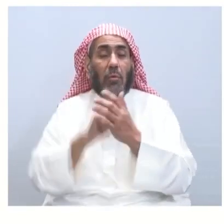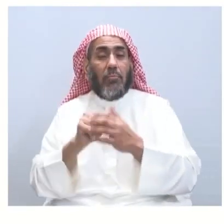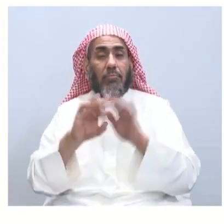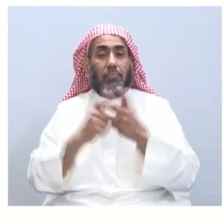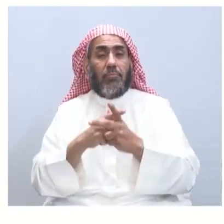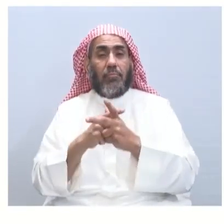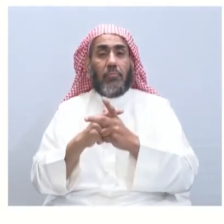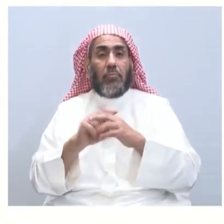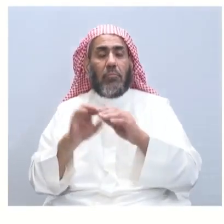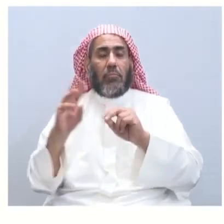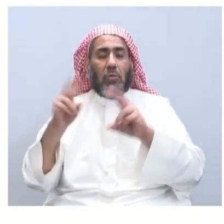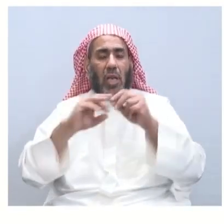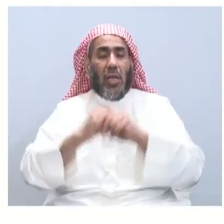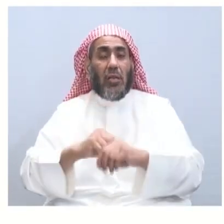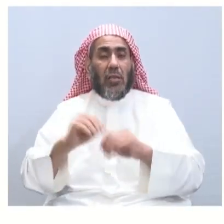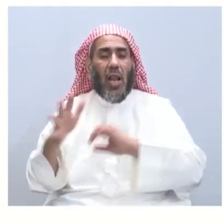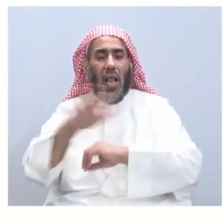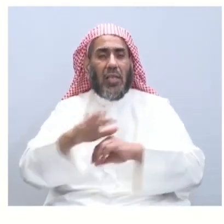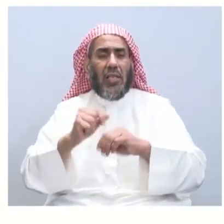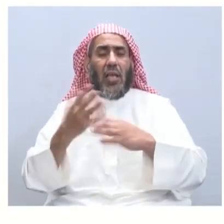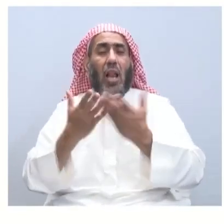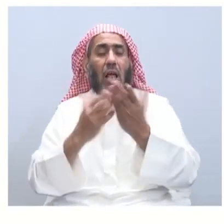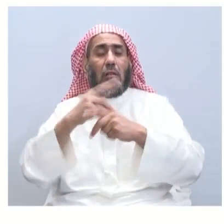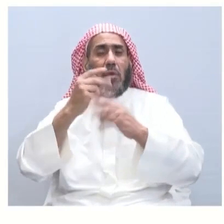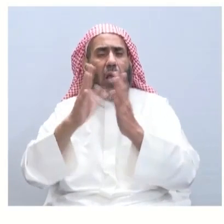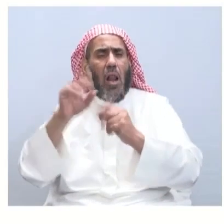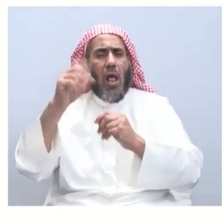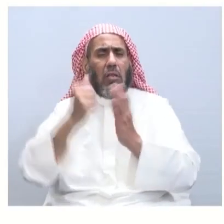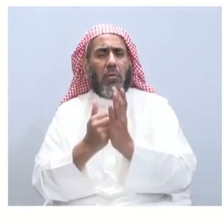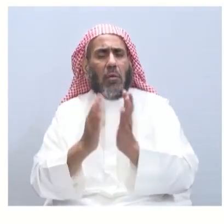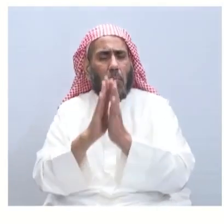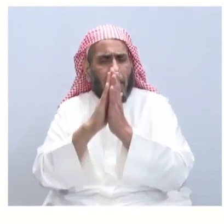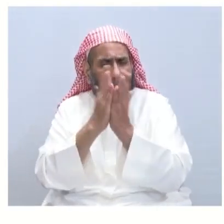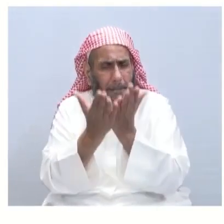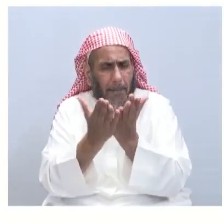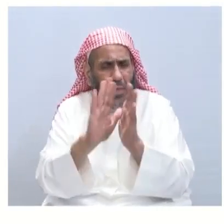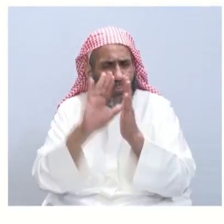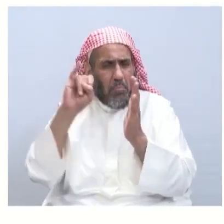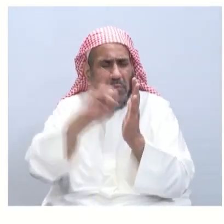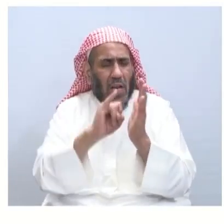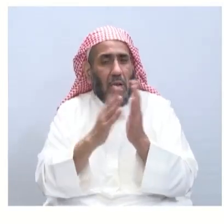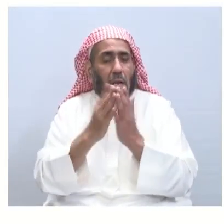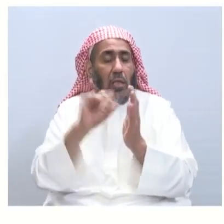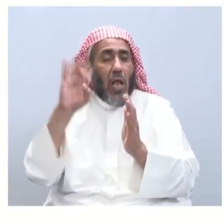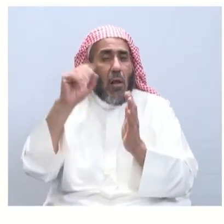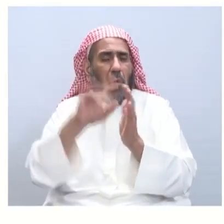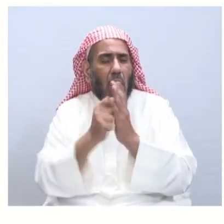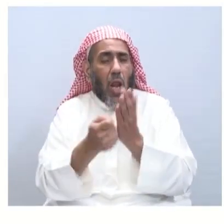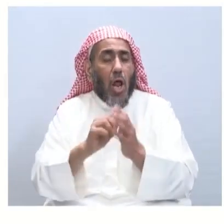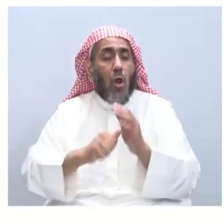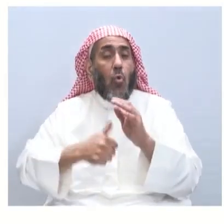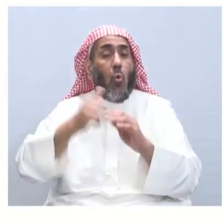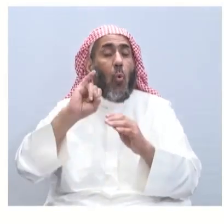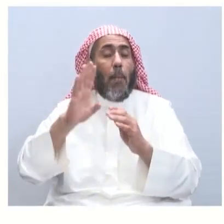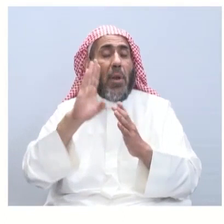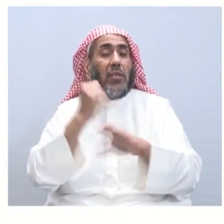او مجلات الانديه الادبيه اصبح ايضا لها مجلات وقبل ذلك مجله المنهل المجله الام